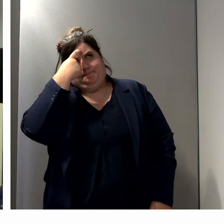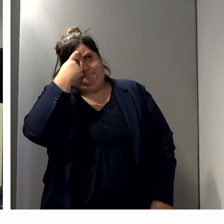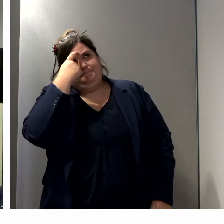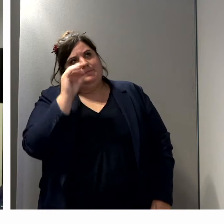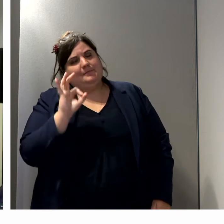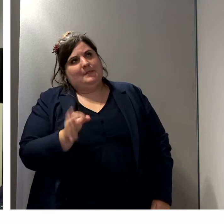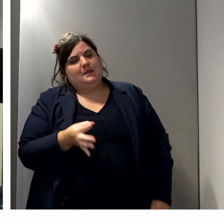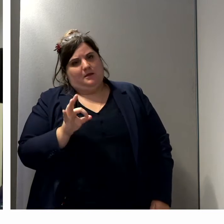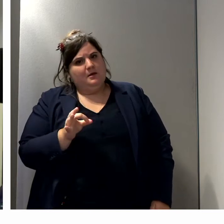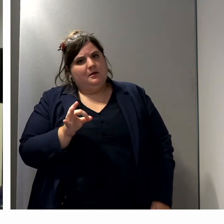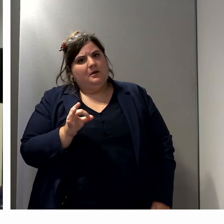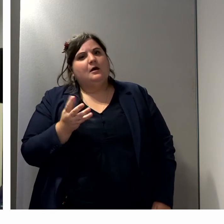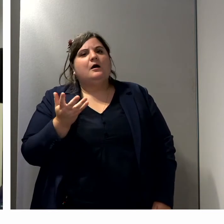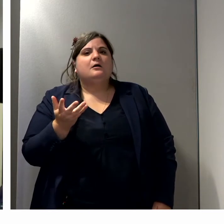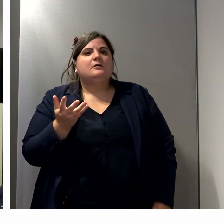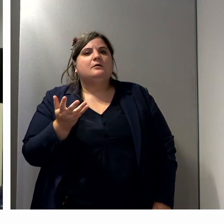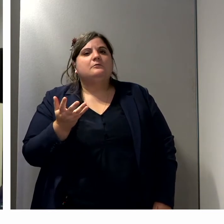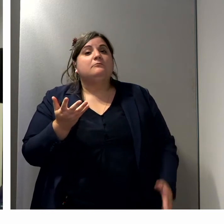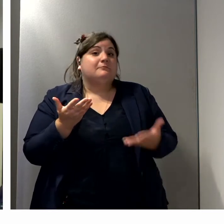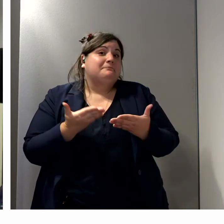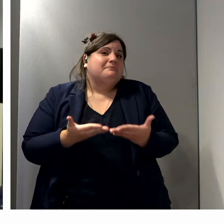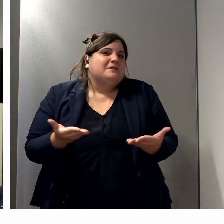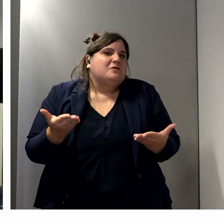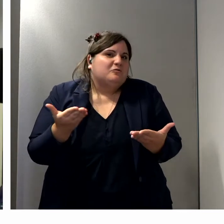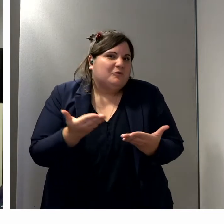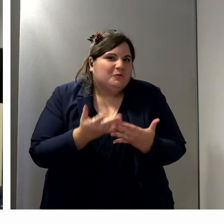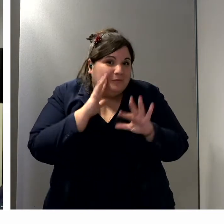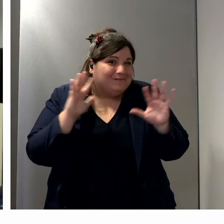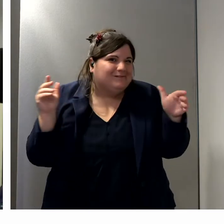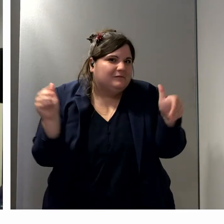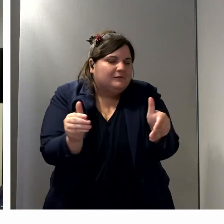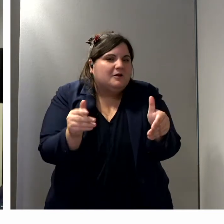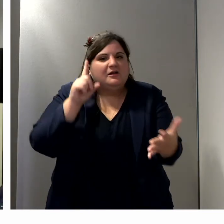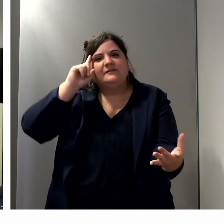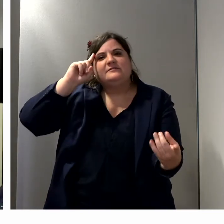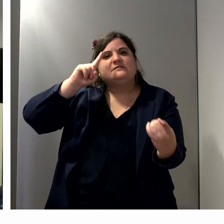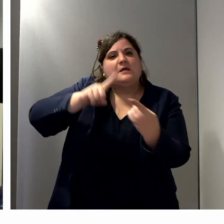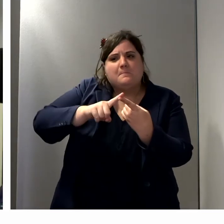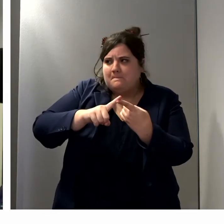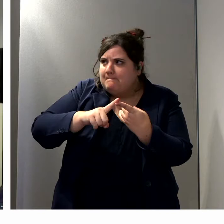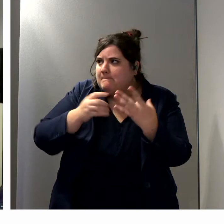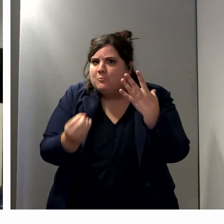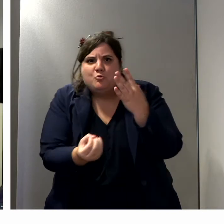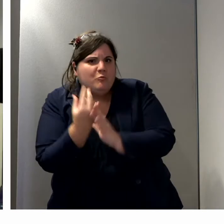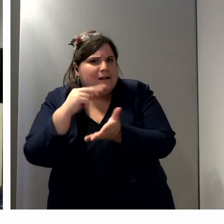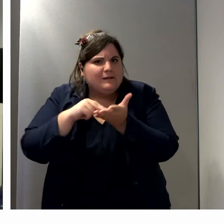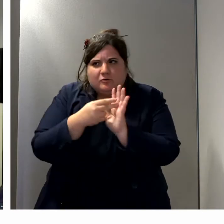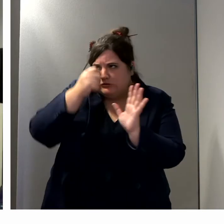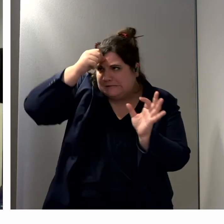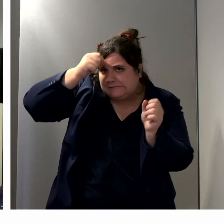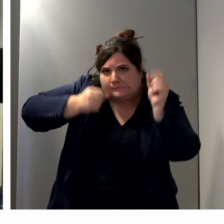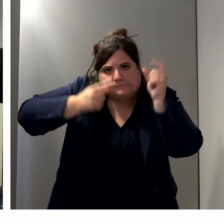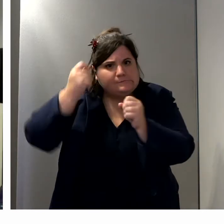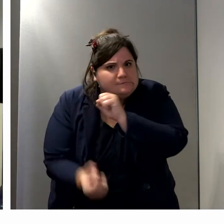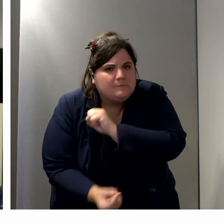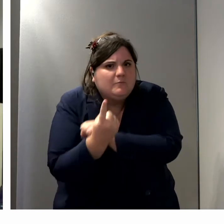principalement, effectivement, dans le cas précis qui nous intéresse, l'esprit vraiment novateur qui était